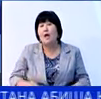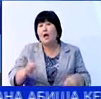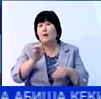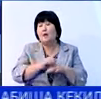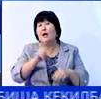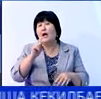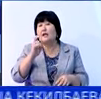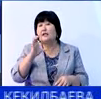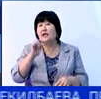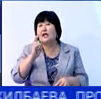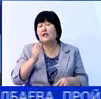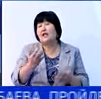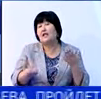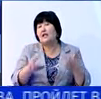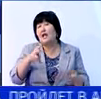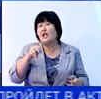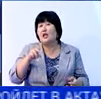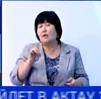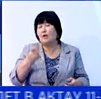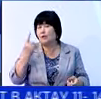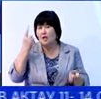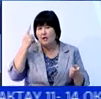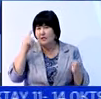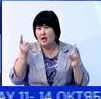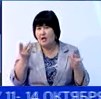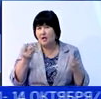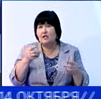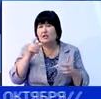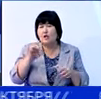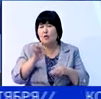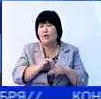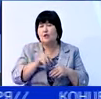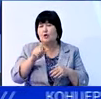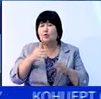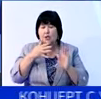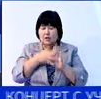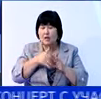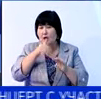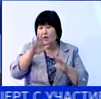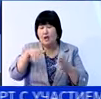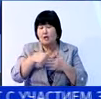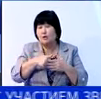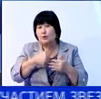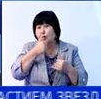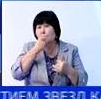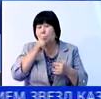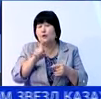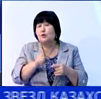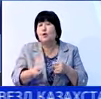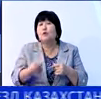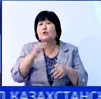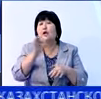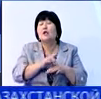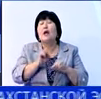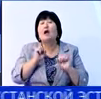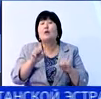Болезнь Хансена или лепра. Эту загадочную болезнь люди изучают веками, однако до сих пор не могут понять, что вызывает ее и как